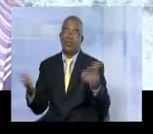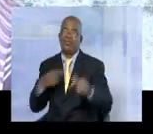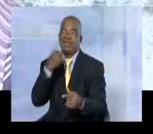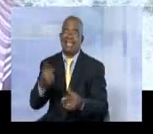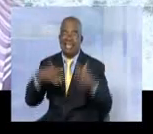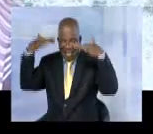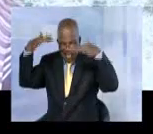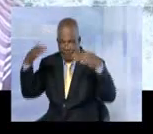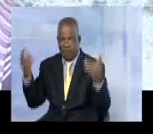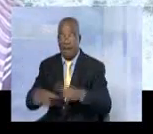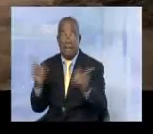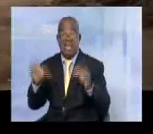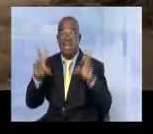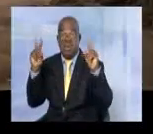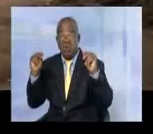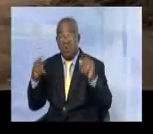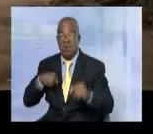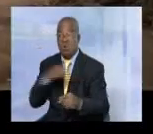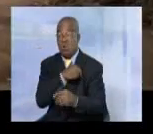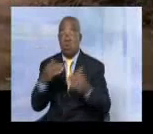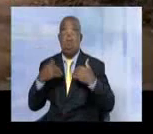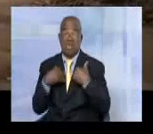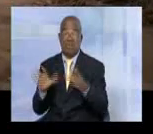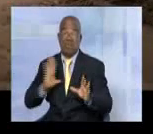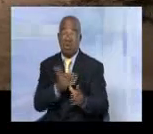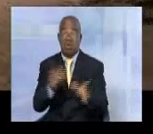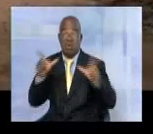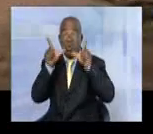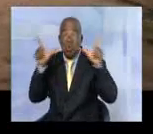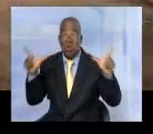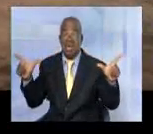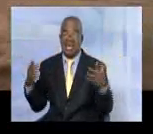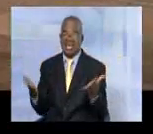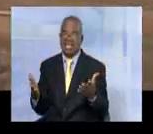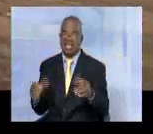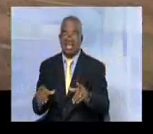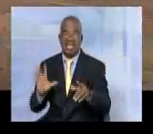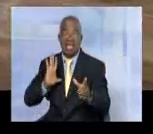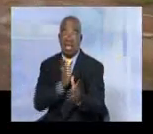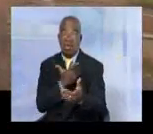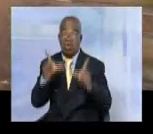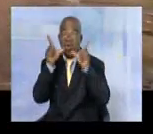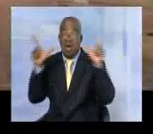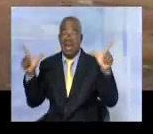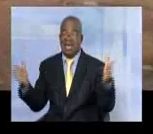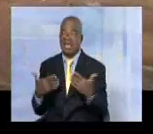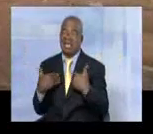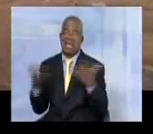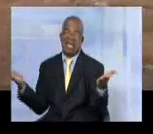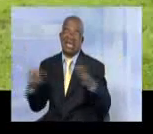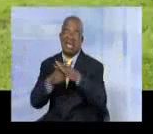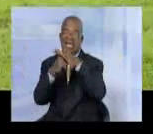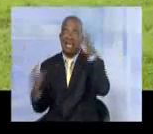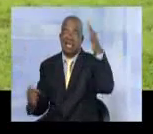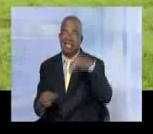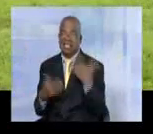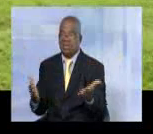avons notre langue du Dendewa, qui a disparu même d'ailleurs. Marabagassa dispose d'infrastructures modernes,